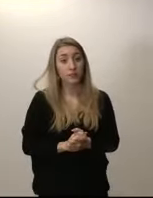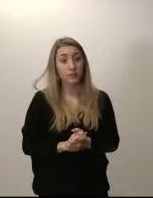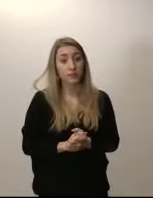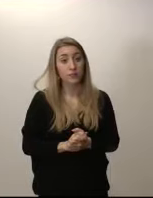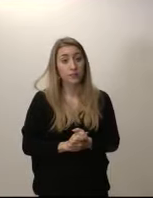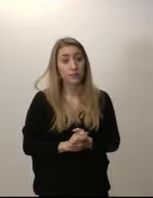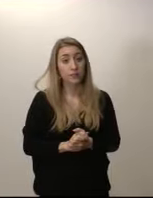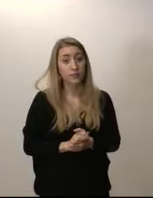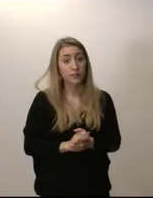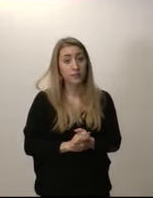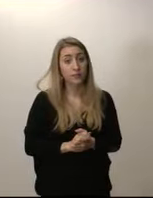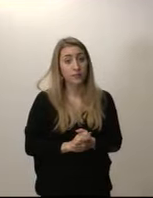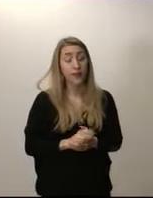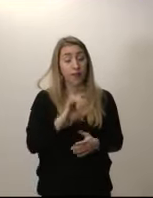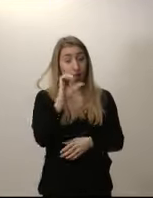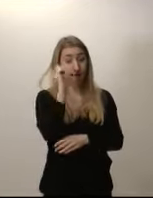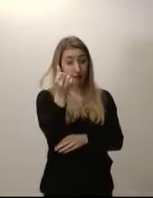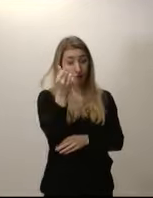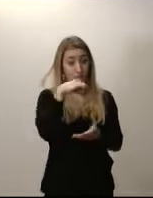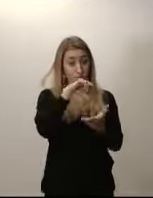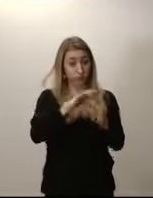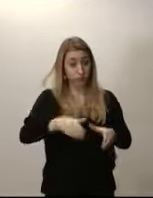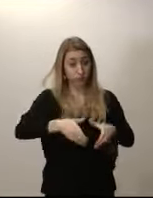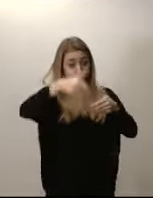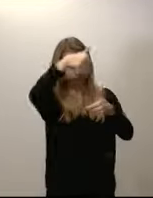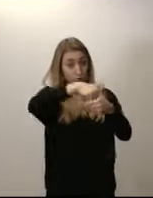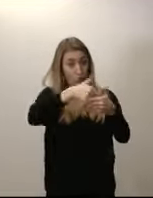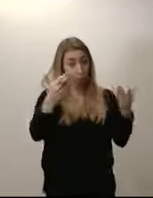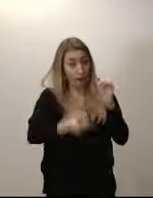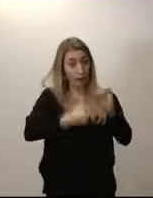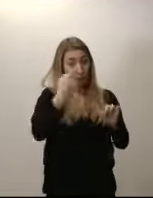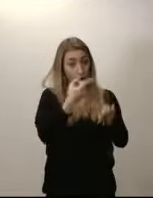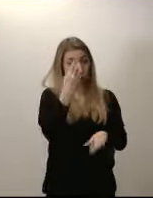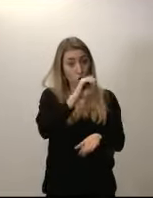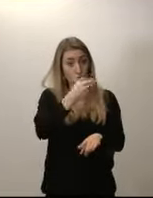construit autour d'un axe fort, le numérique, nous avons décidé